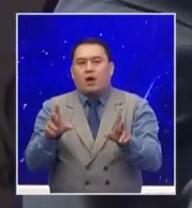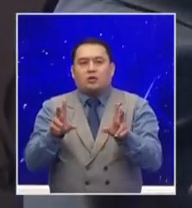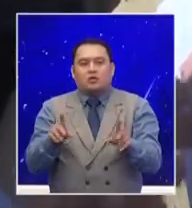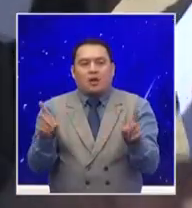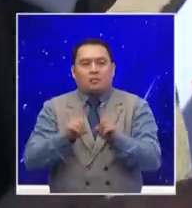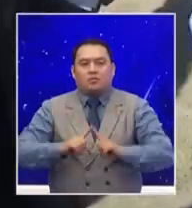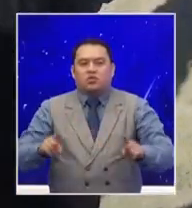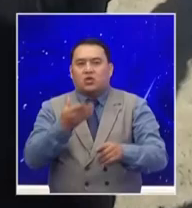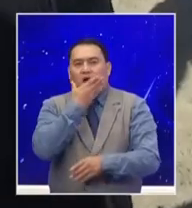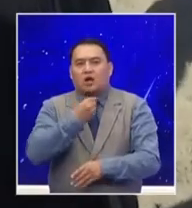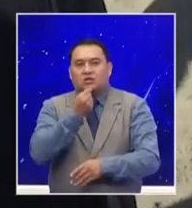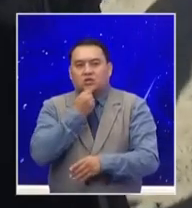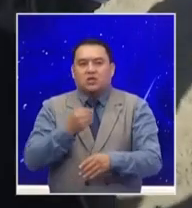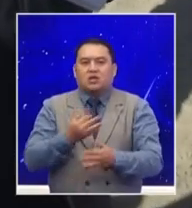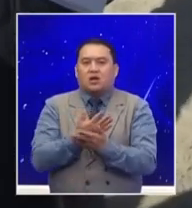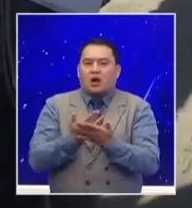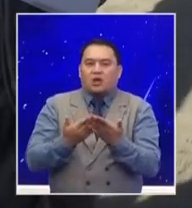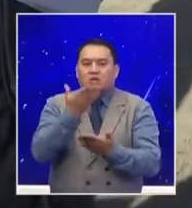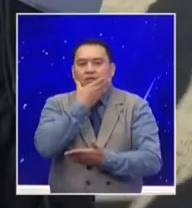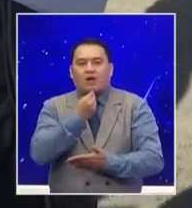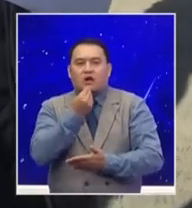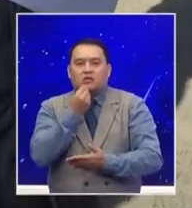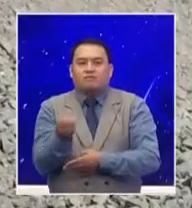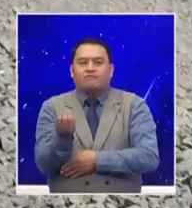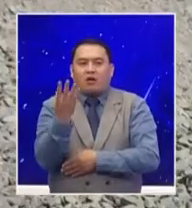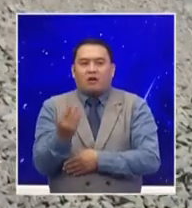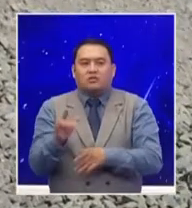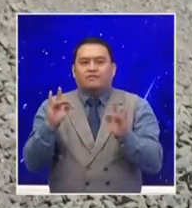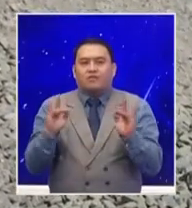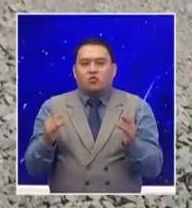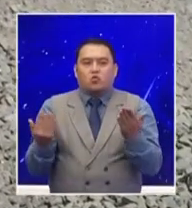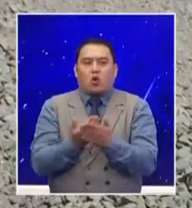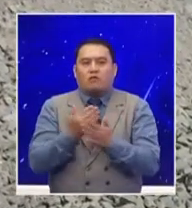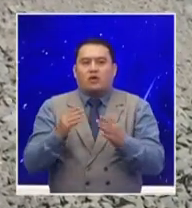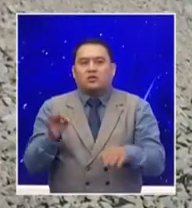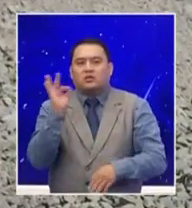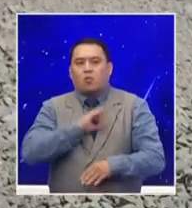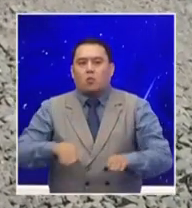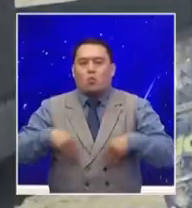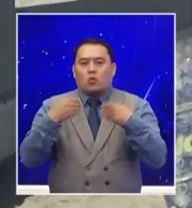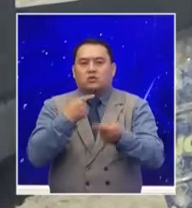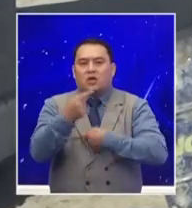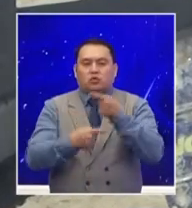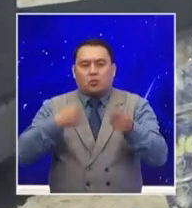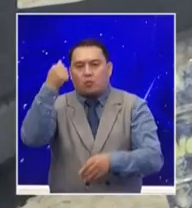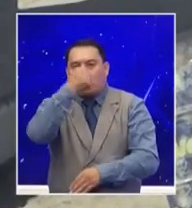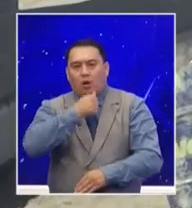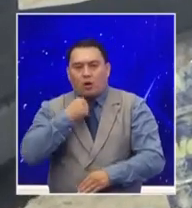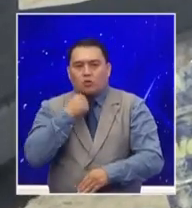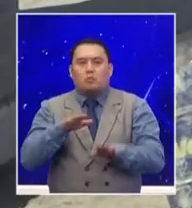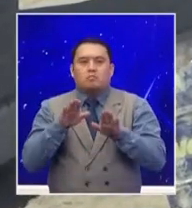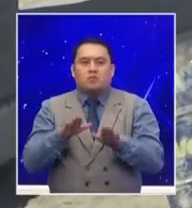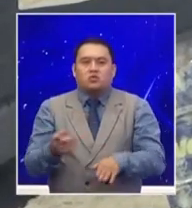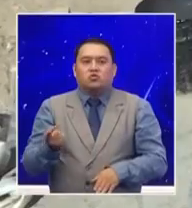обещает стать грандиозным. Клумбы, различные инсталляции, фонтан, скамейки. Новый парк будет сдан в эксплуатацию уже в следующем году. Местные